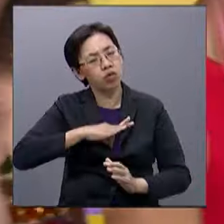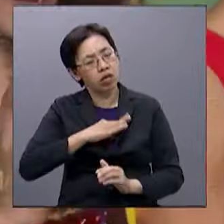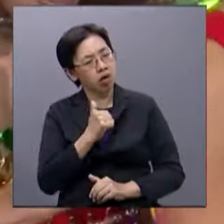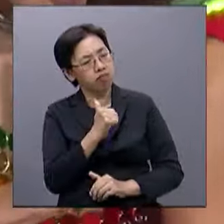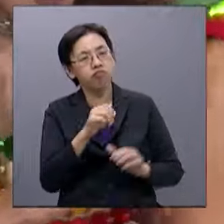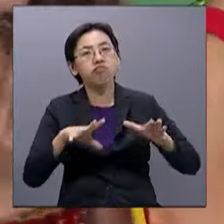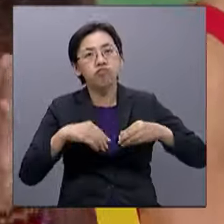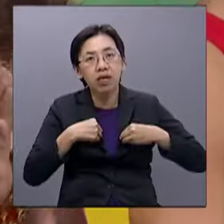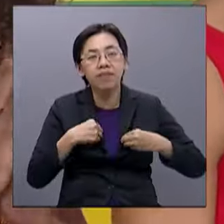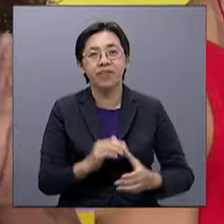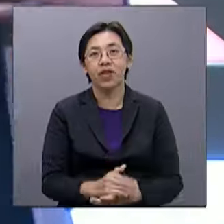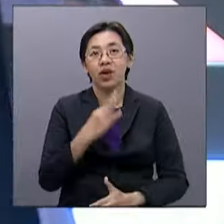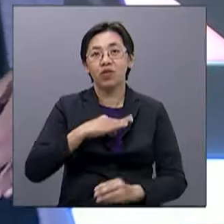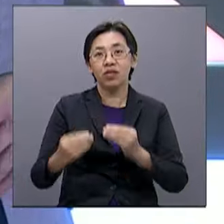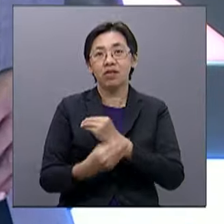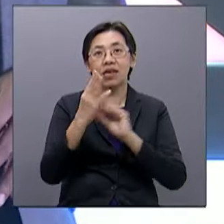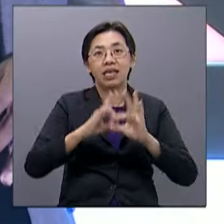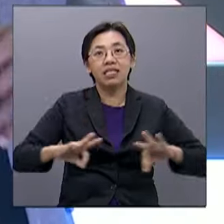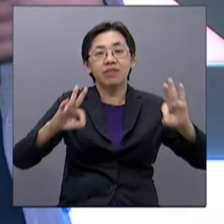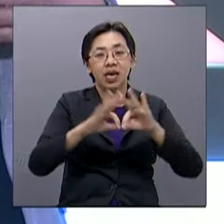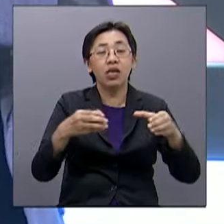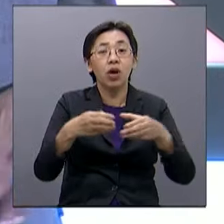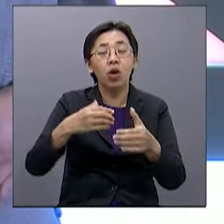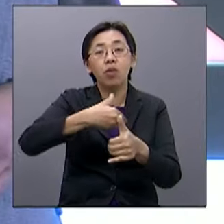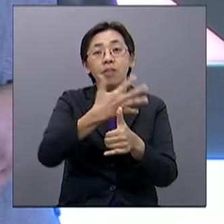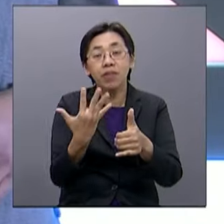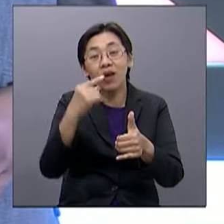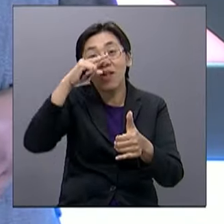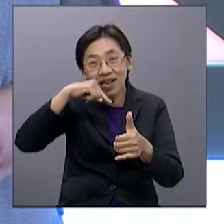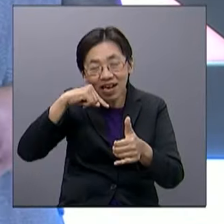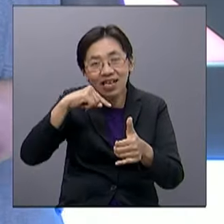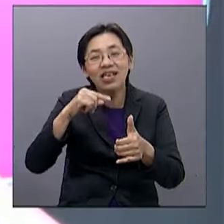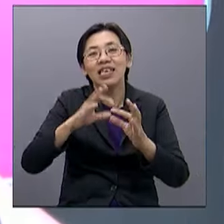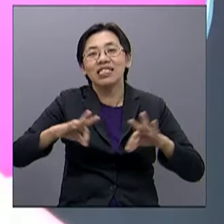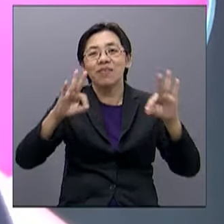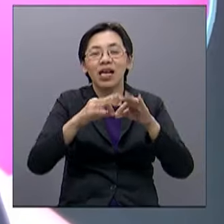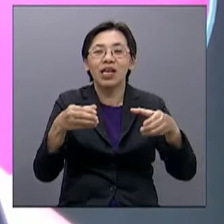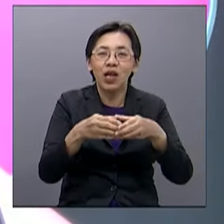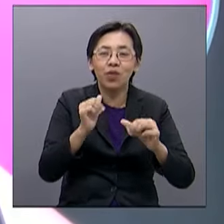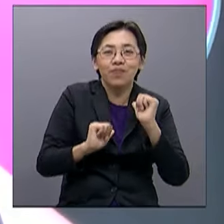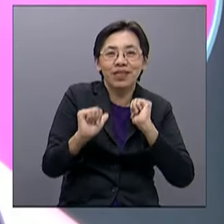แขถือว่านี่เป็นอีกก้าวสำคัญของกลุ่มเพศหลากหลายในไทยโดยเฉพาะในวงการบันเทิงค่ะ